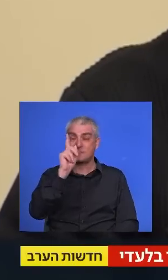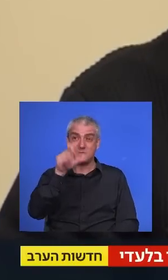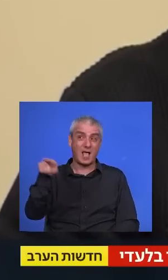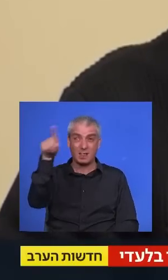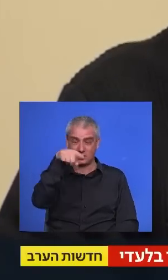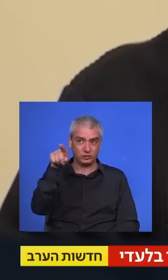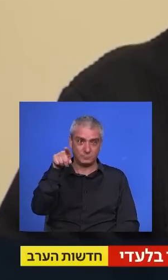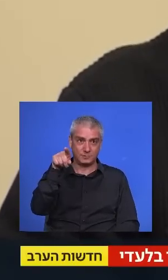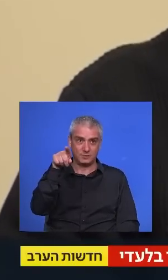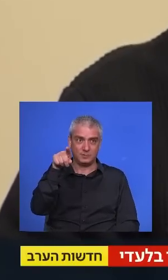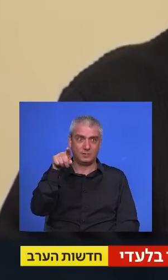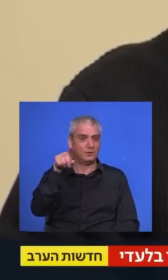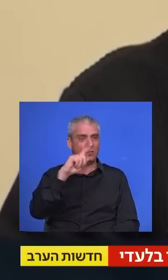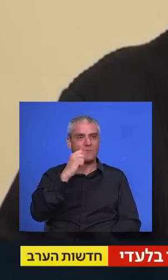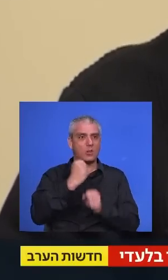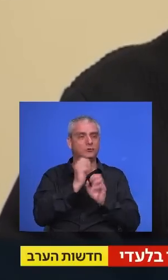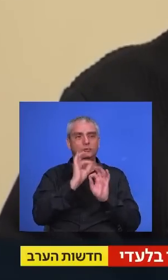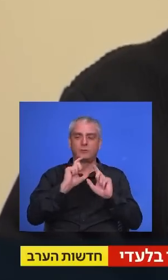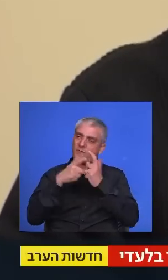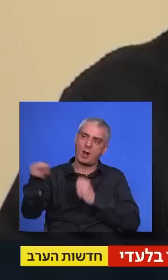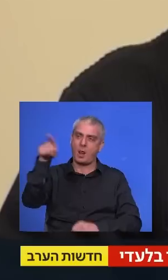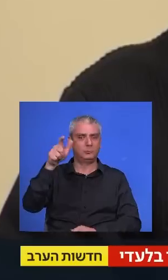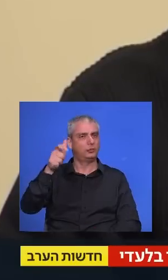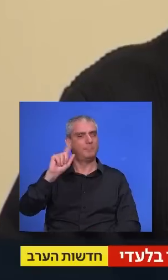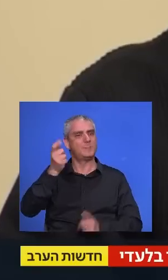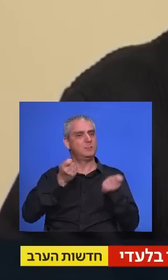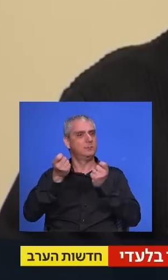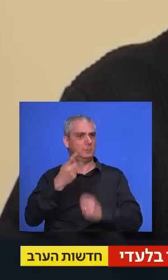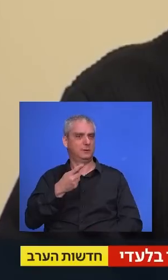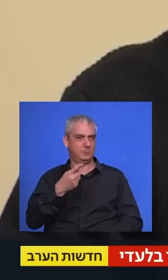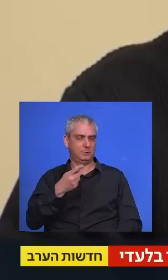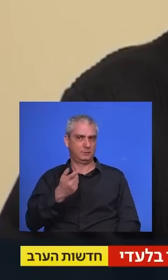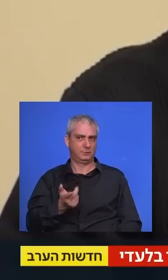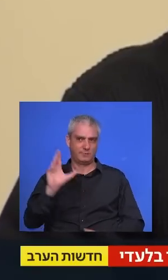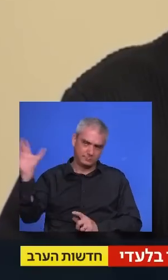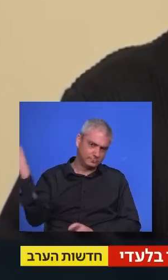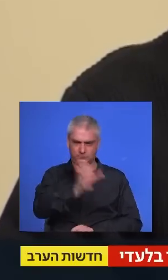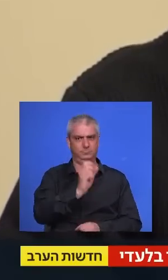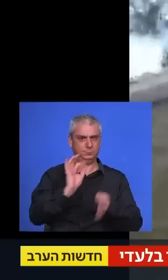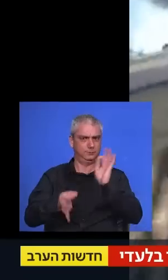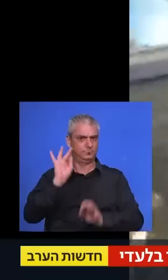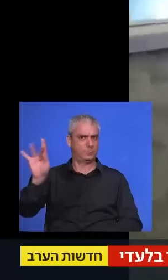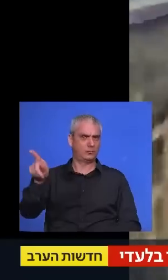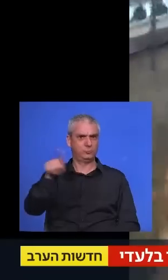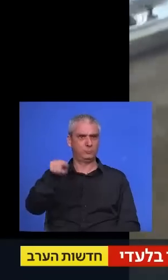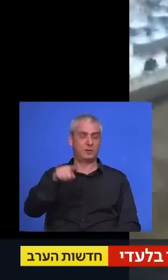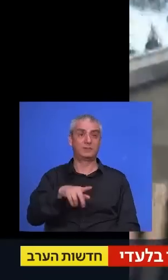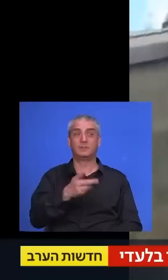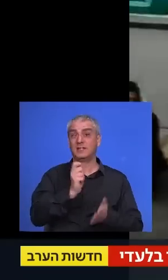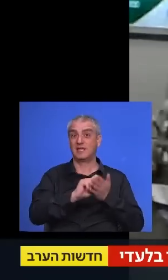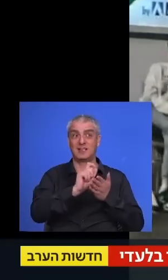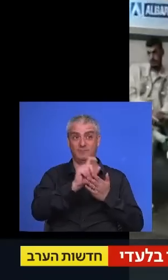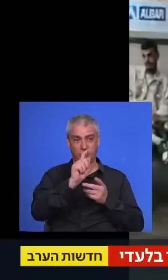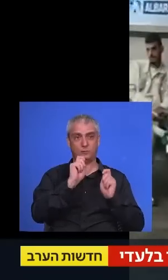אותם אנשים ולא עושה דבר על מנת לעצור אותם ולהביא אותם לדין. עם כתב האישום